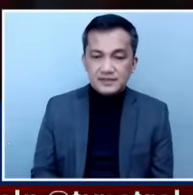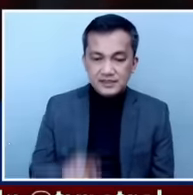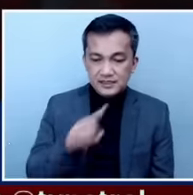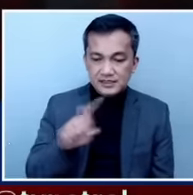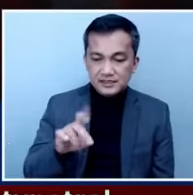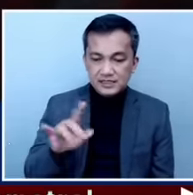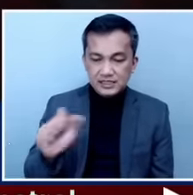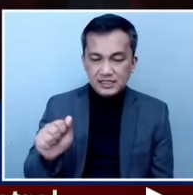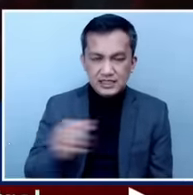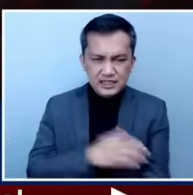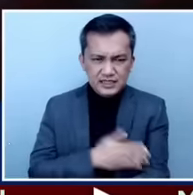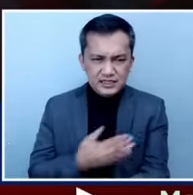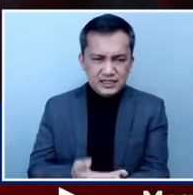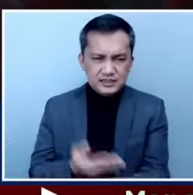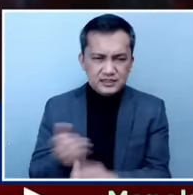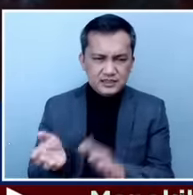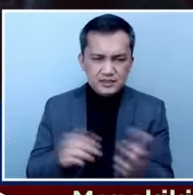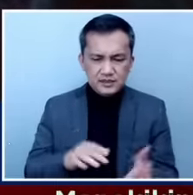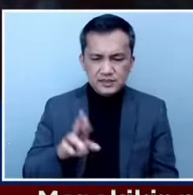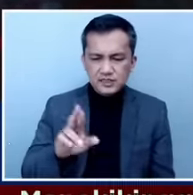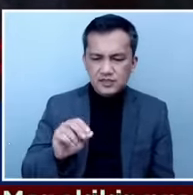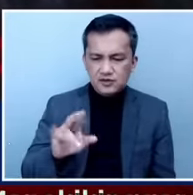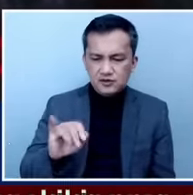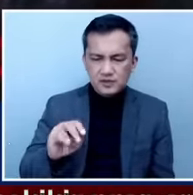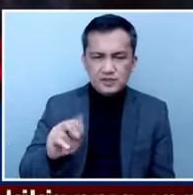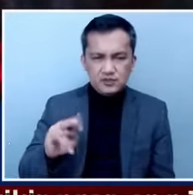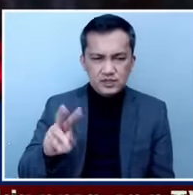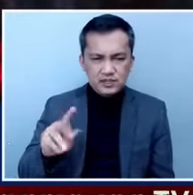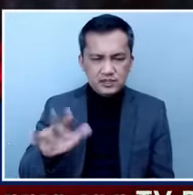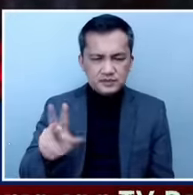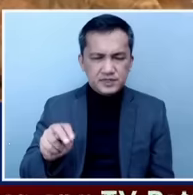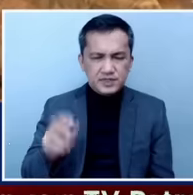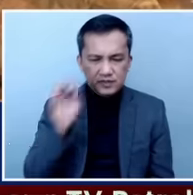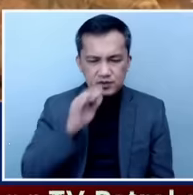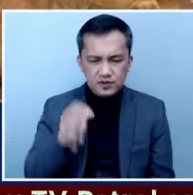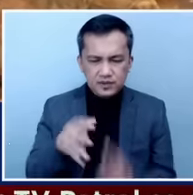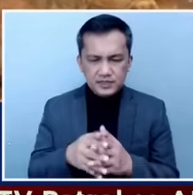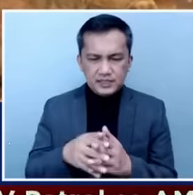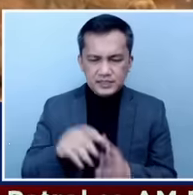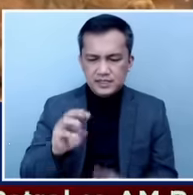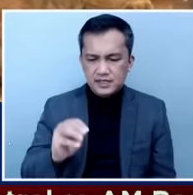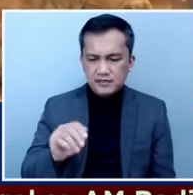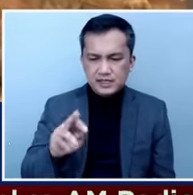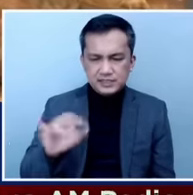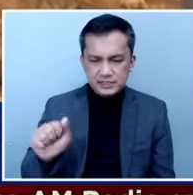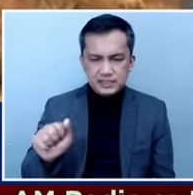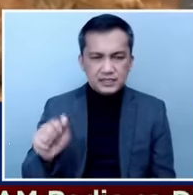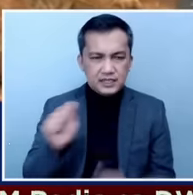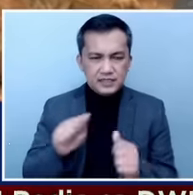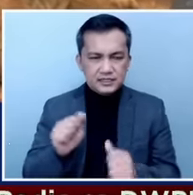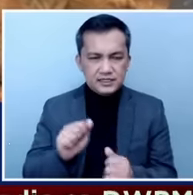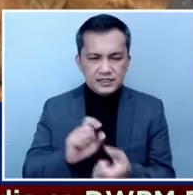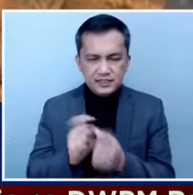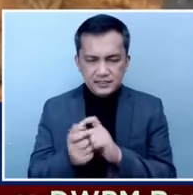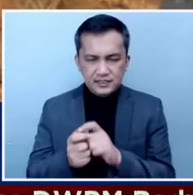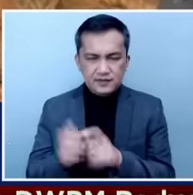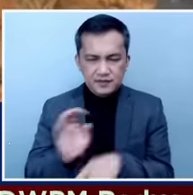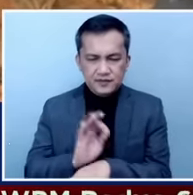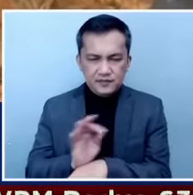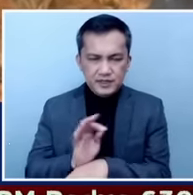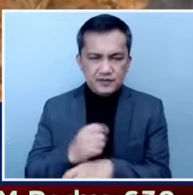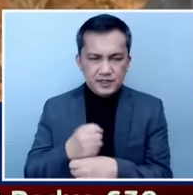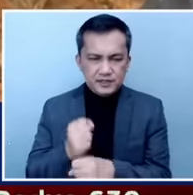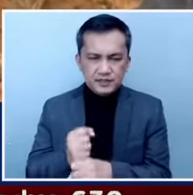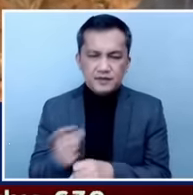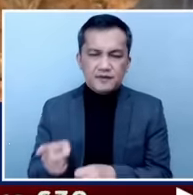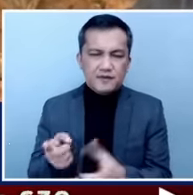yumaong comedy icon na si Robin Williams at ng film na si Marcia Garces. Isang actress turned filmmaker, ito ang kanyang unang beses